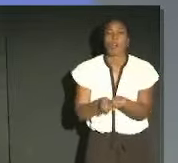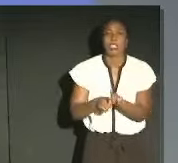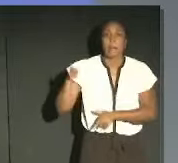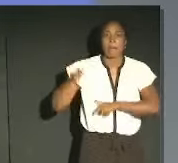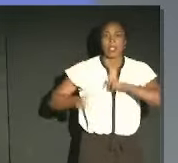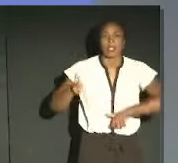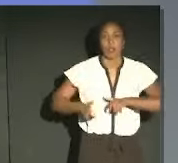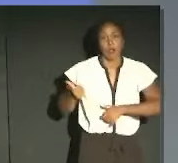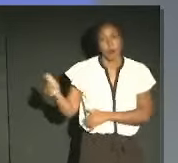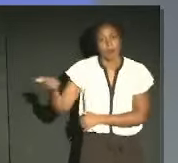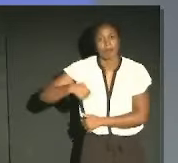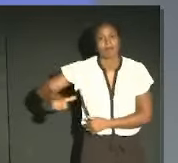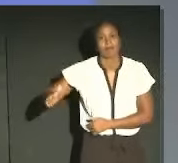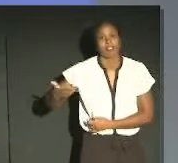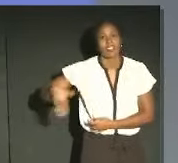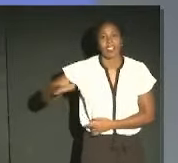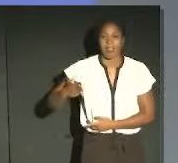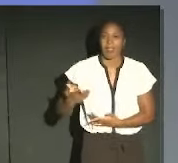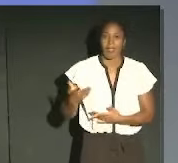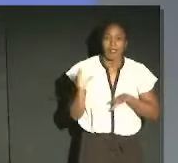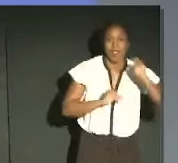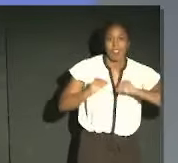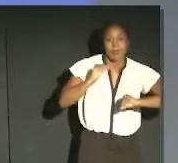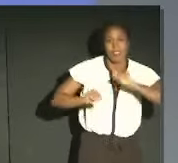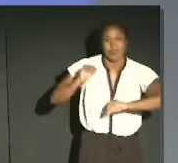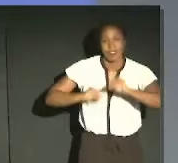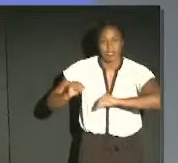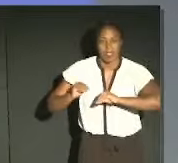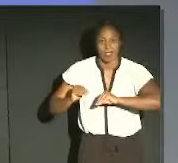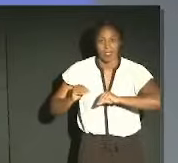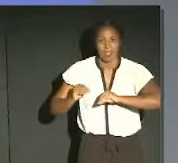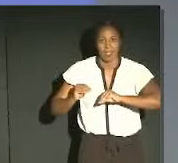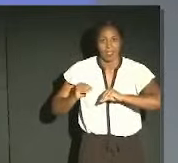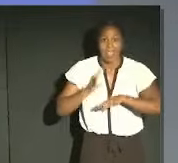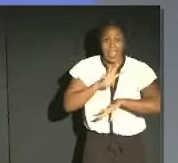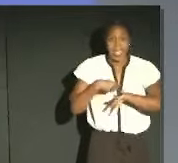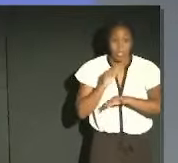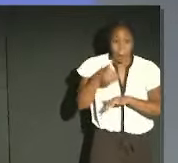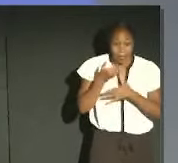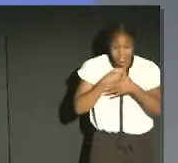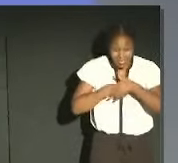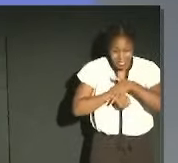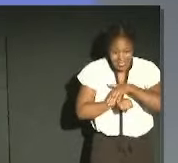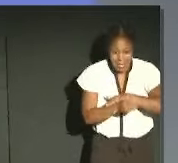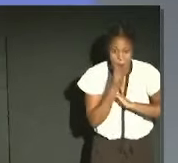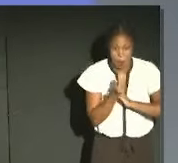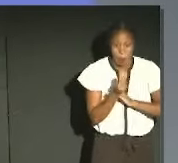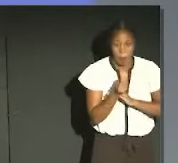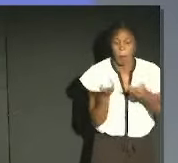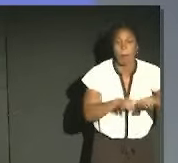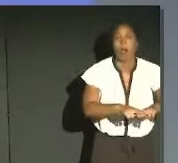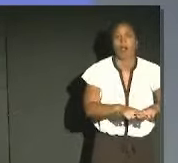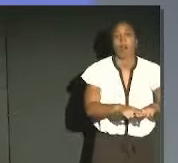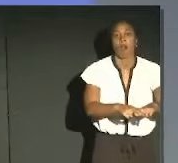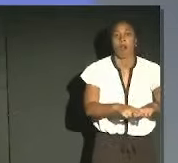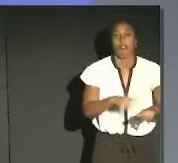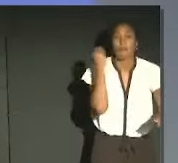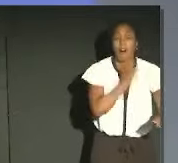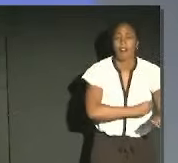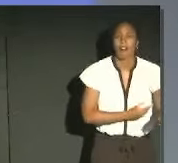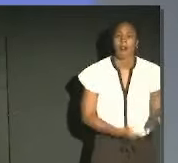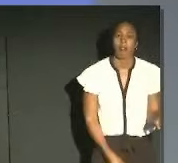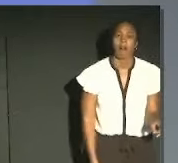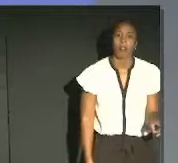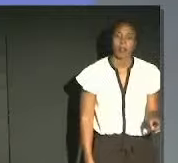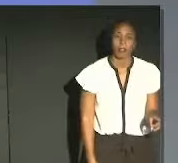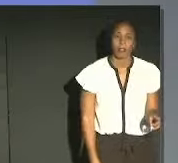soignants dire des enfants 4 ou 5 heur après leur naissance meurt d'hypothermie meurt d'hypothermie et depuis que